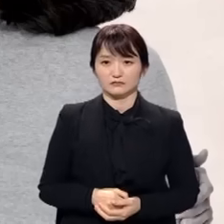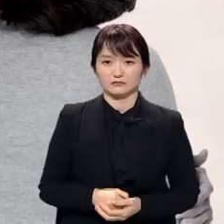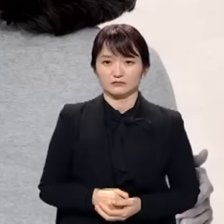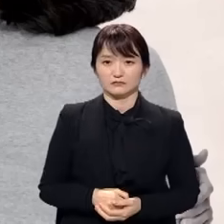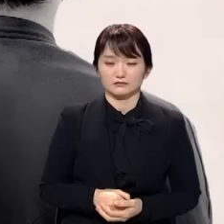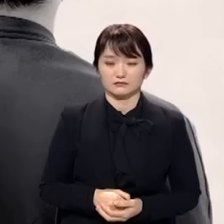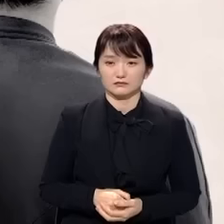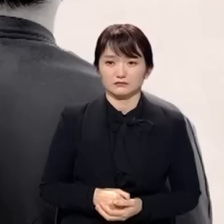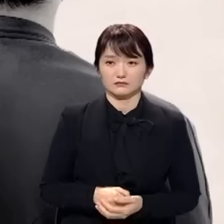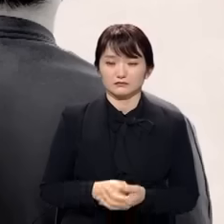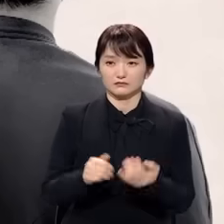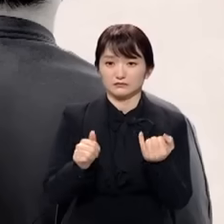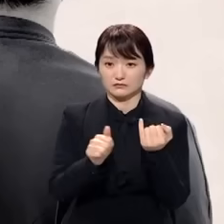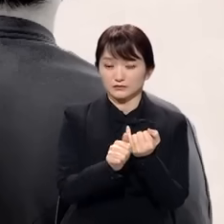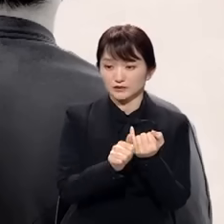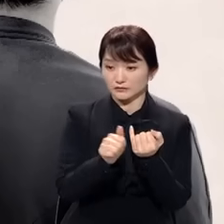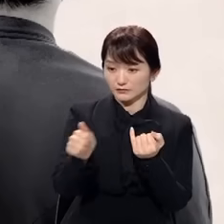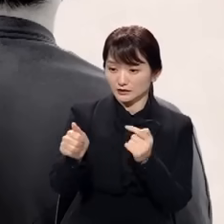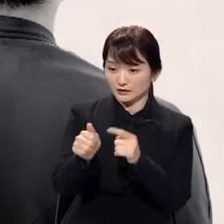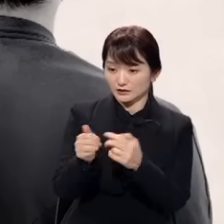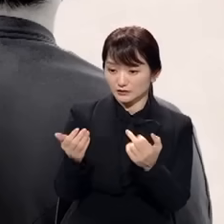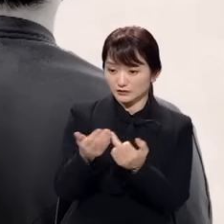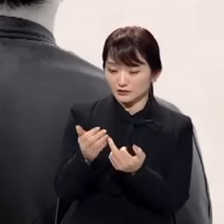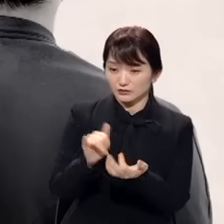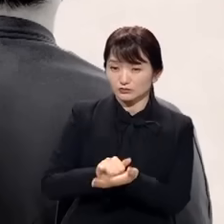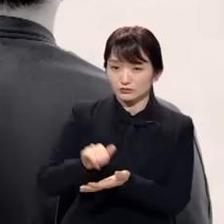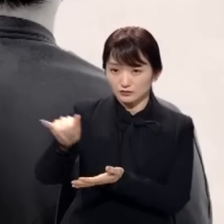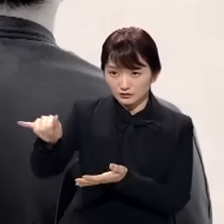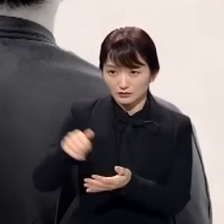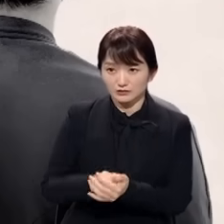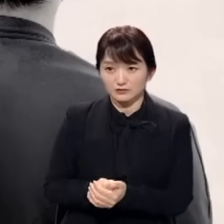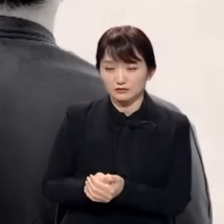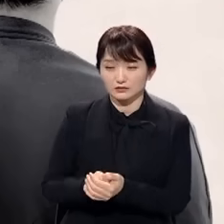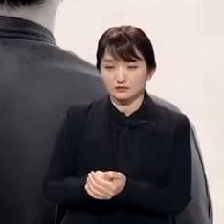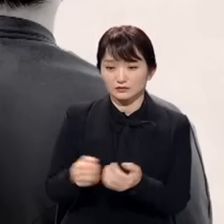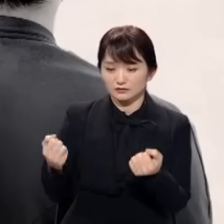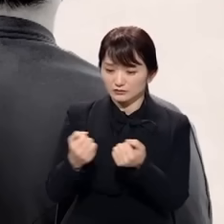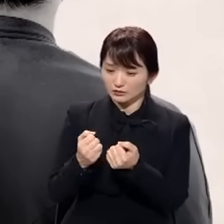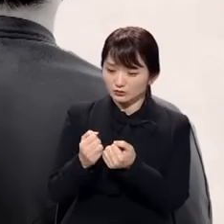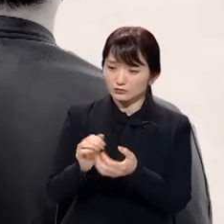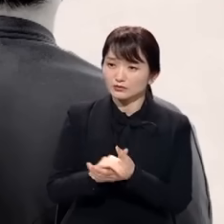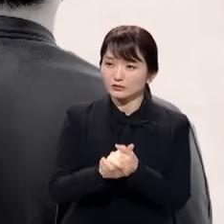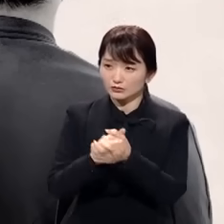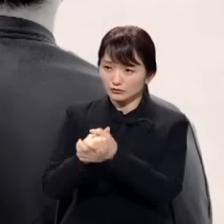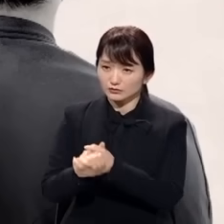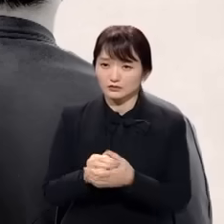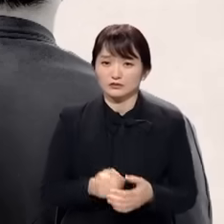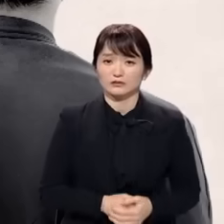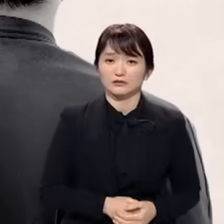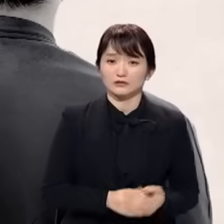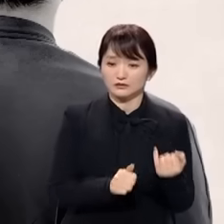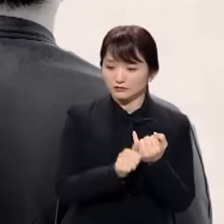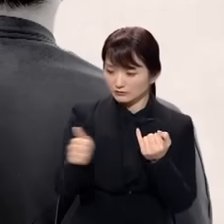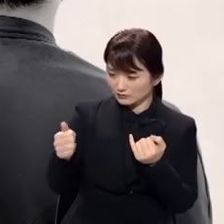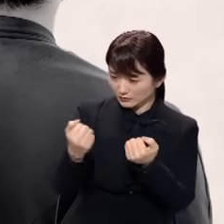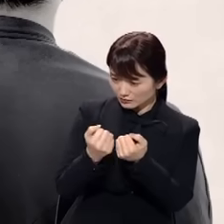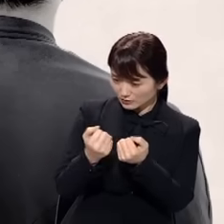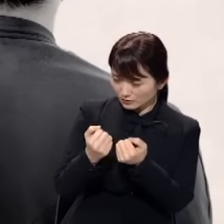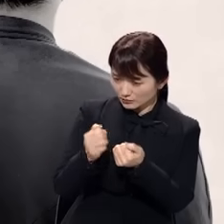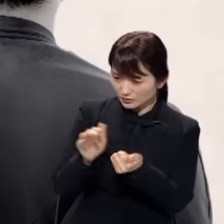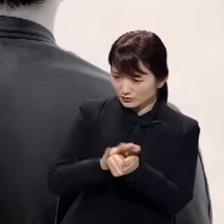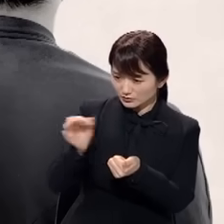됐다 화해했다 이렇게 문자를 동생에게 보낸 겁니다 아니 남편하고 싸워서 이혼하자 하면서 위자로 3천만 원을 달라고까지